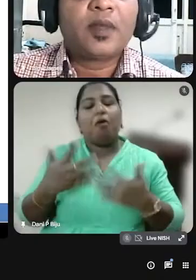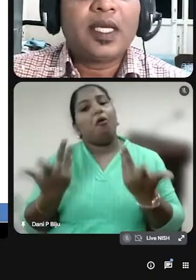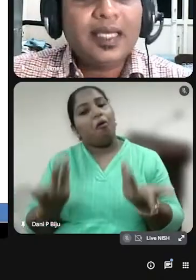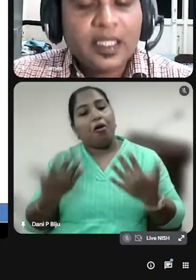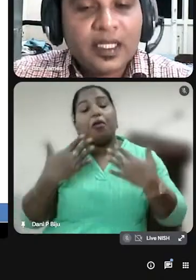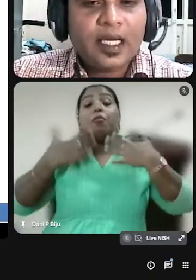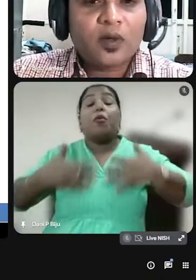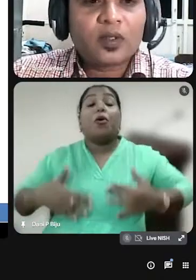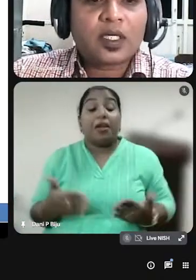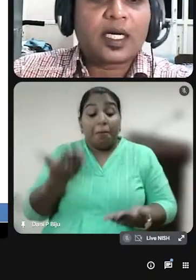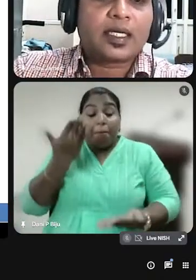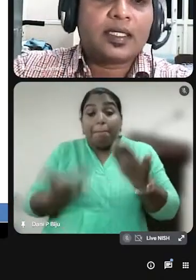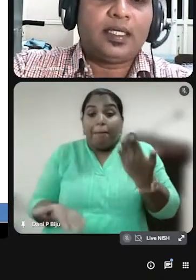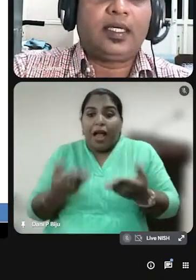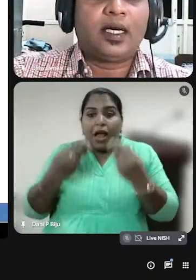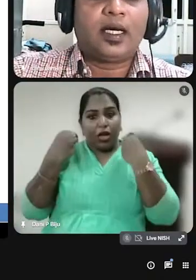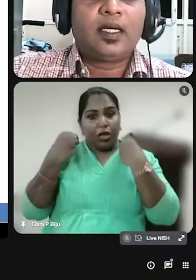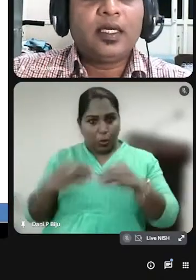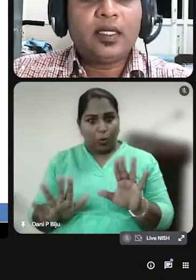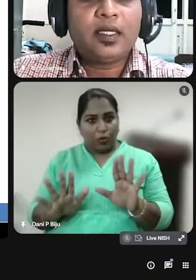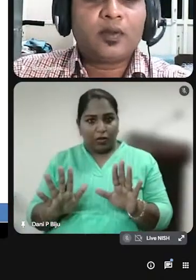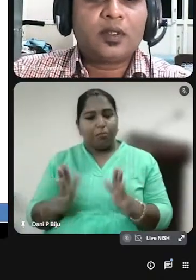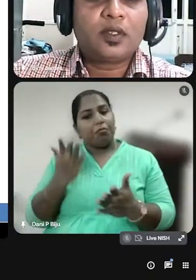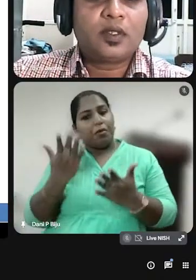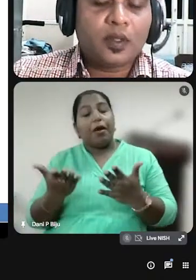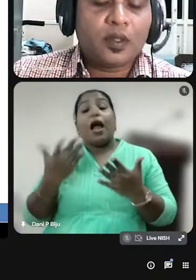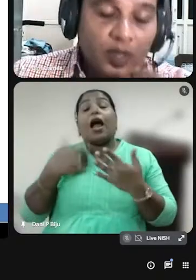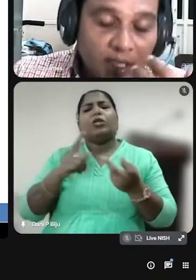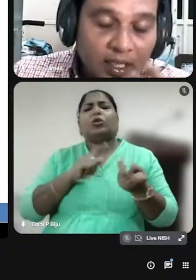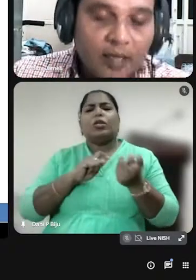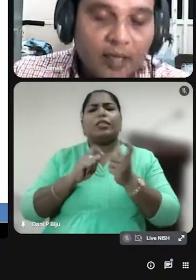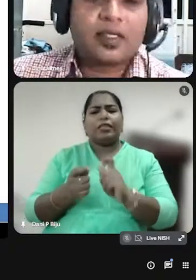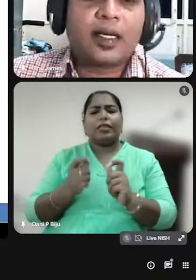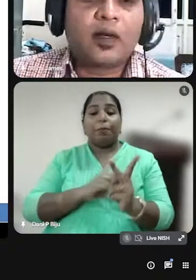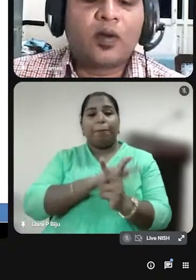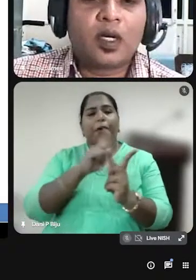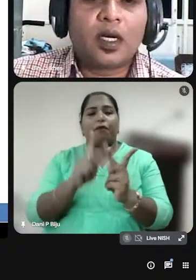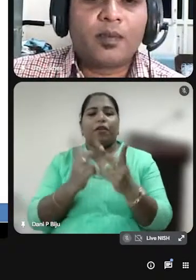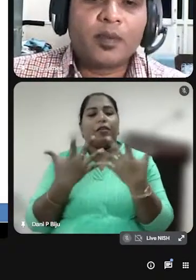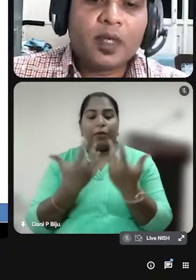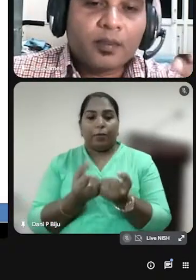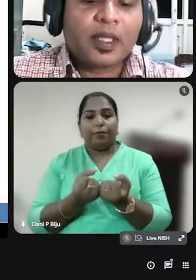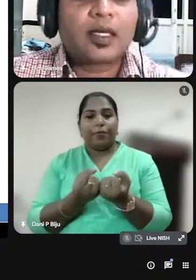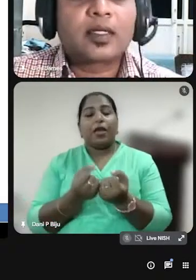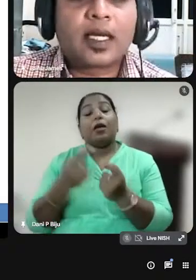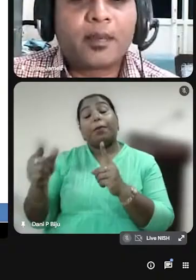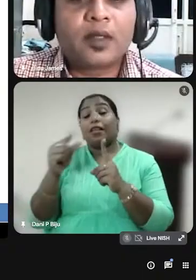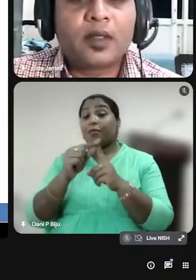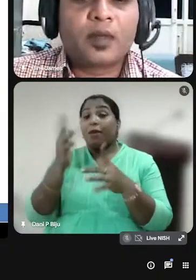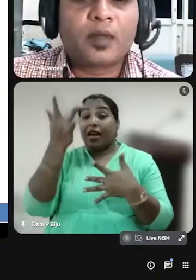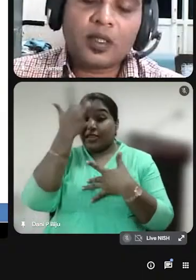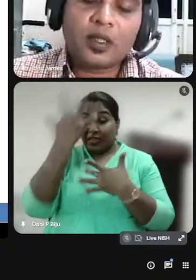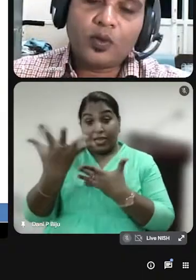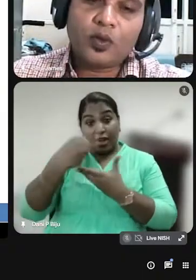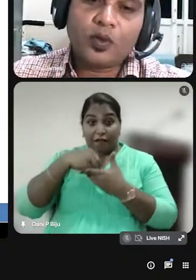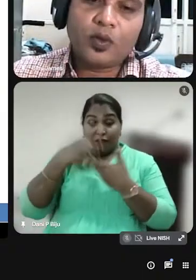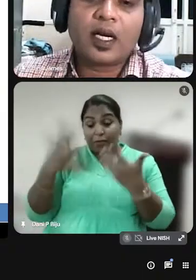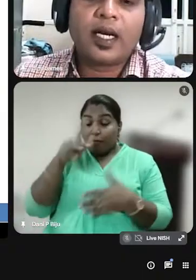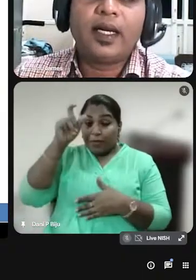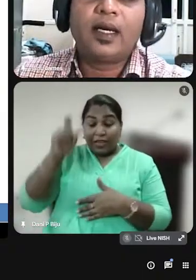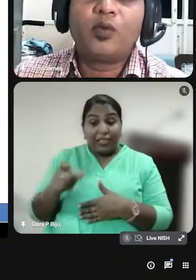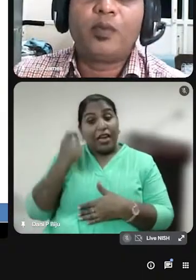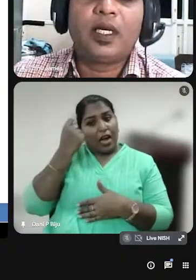രീതിയിലേക്ക് വരാം. ഇതിനെ ഒന്ന് കറക്റ്റ് ചെയ്യുക, ഇതിനെ ഒന്ന് രോഗിക്ക് തന്നെ മനസ്സിലാക്കി കൊടുക്കുക. ഇപ്പം മിറർ തെറാപ്പി എന്നൊക്കെ പറയും, അതായത്